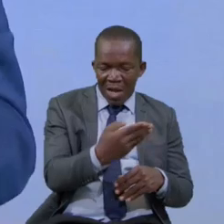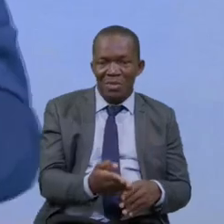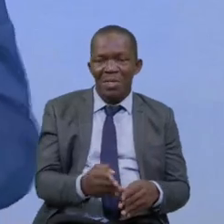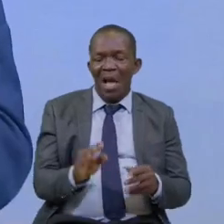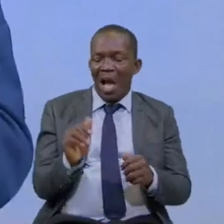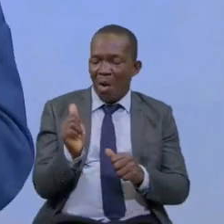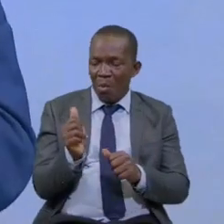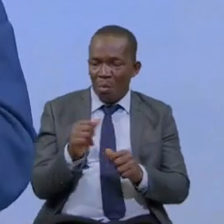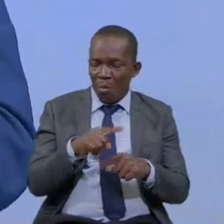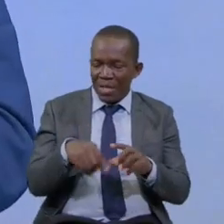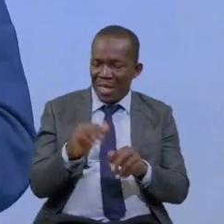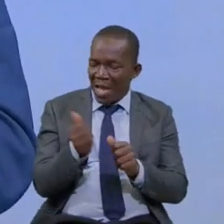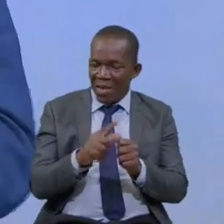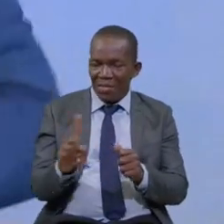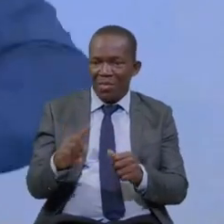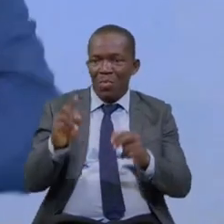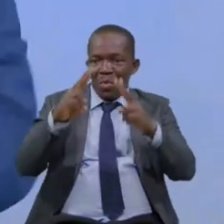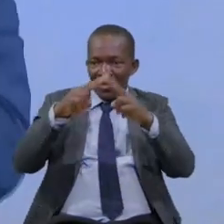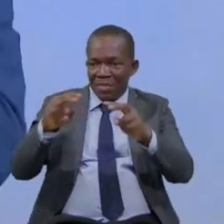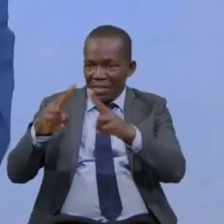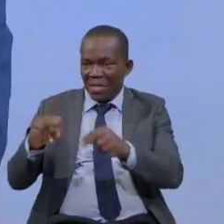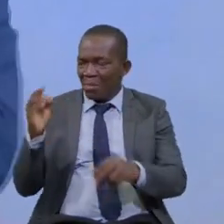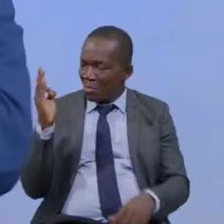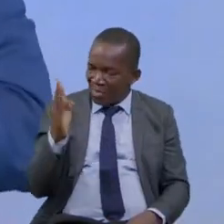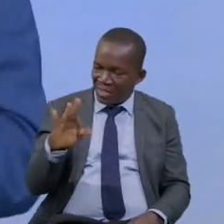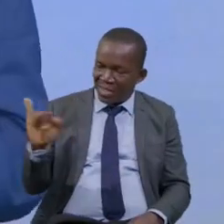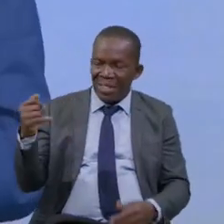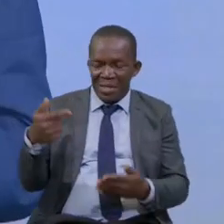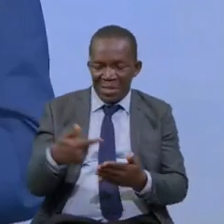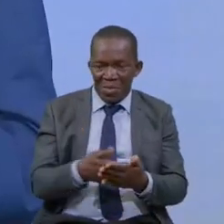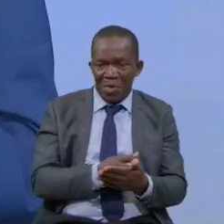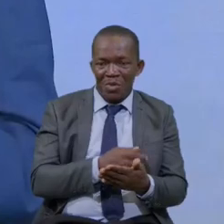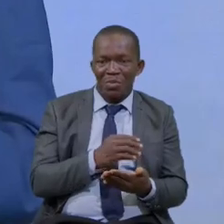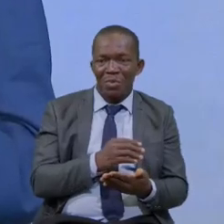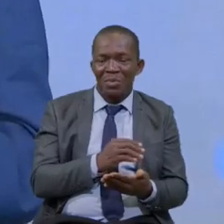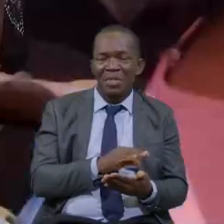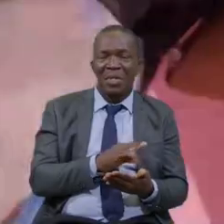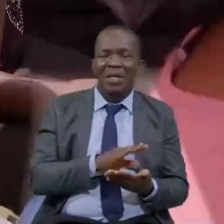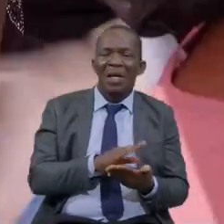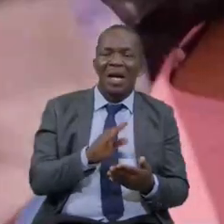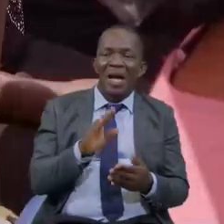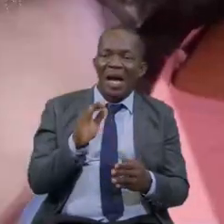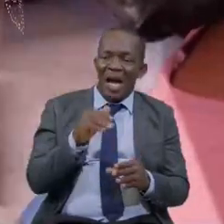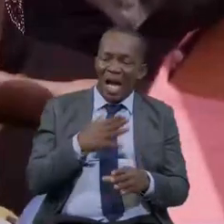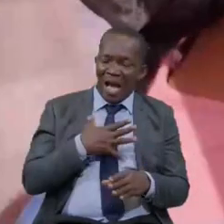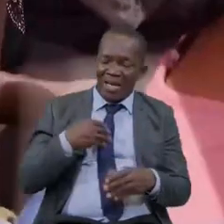Ils partirent et ils allèrent de village en village annonçant la bonne nouvelle et opérant partout des guérisons.